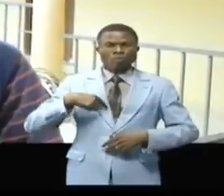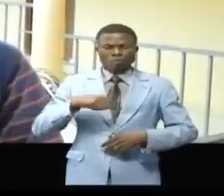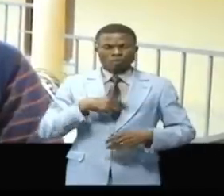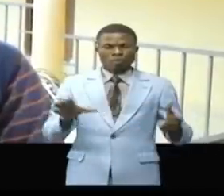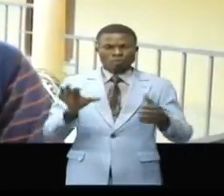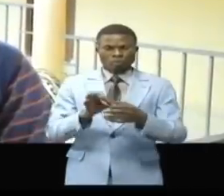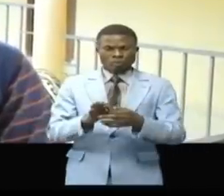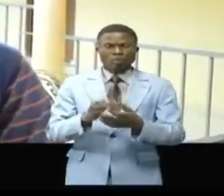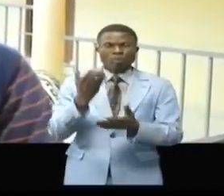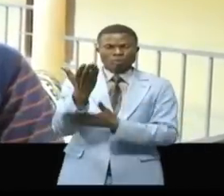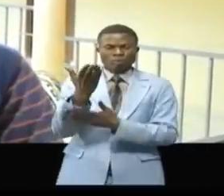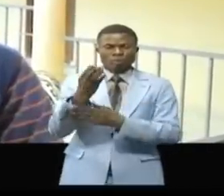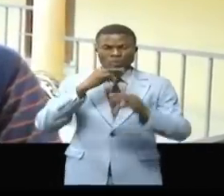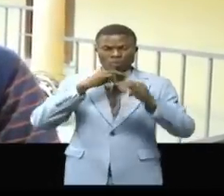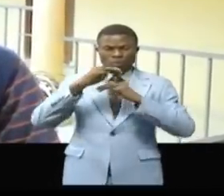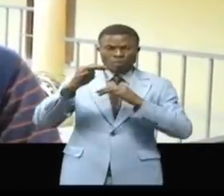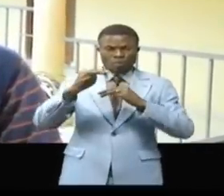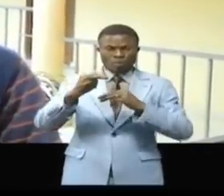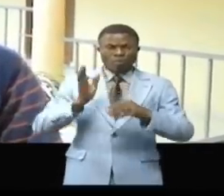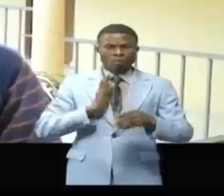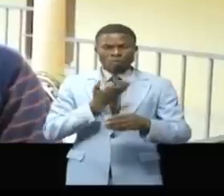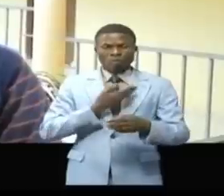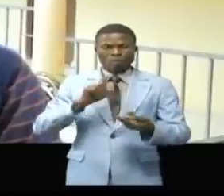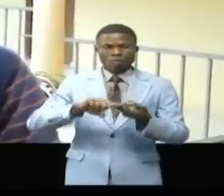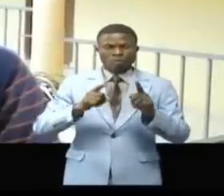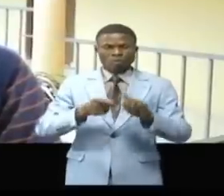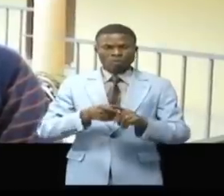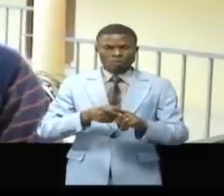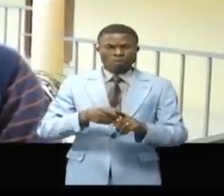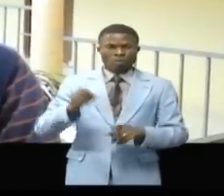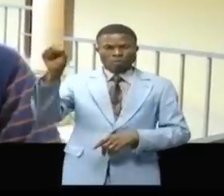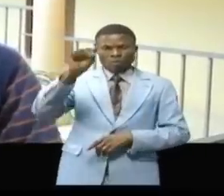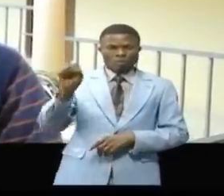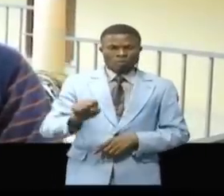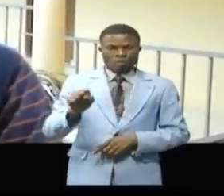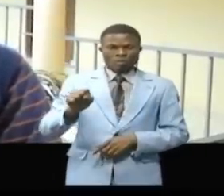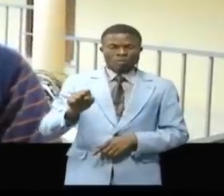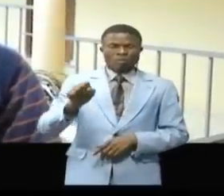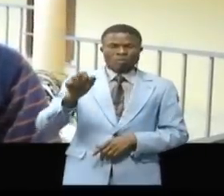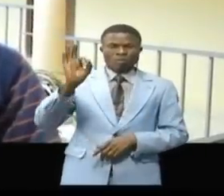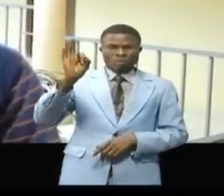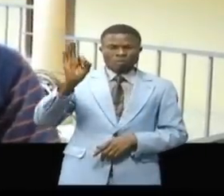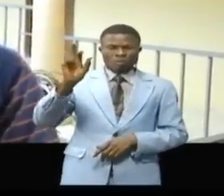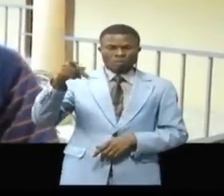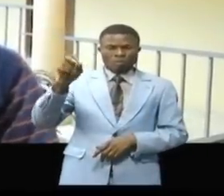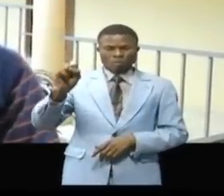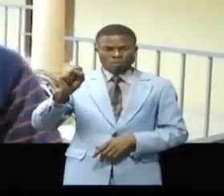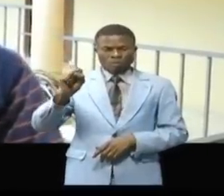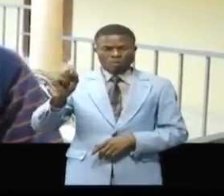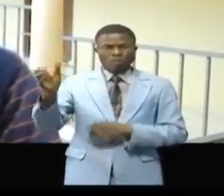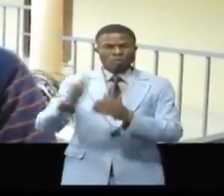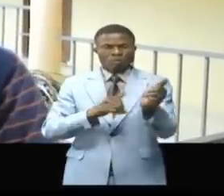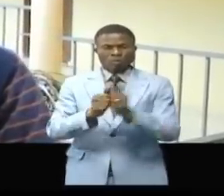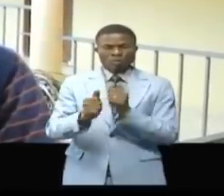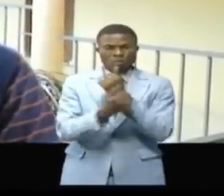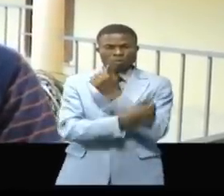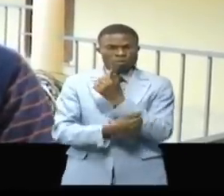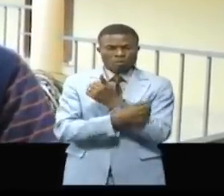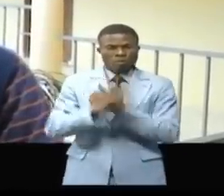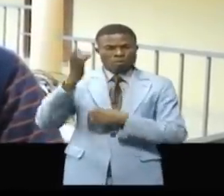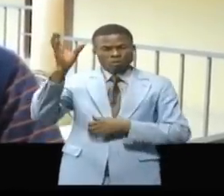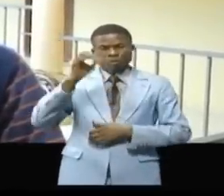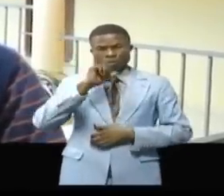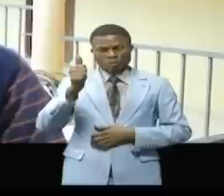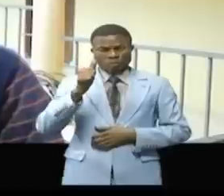Je lance un message à nos frères du FPIC à ne pas se laisser manipuler pour détruire notre propre village.